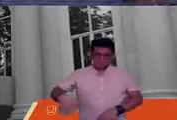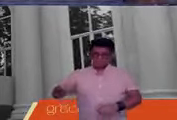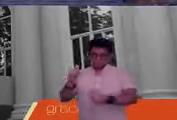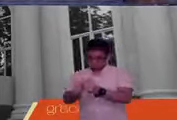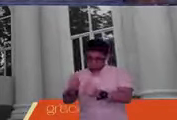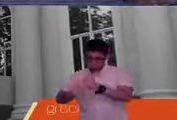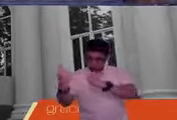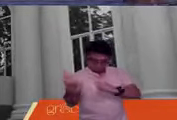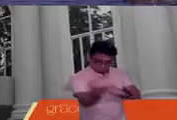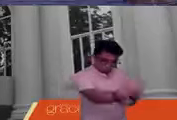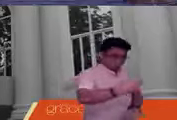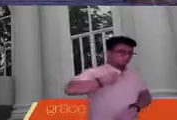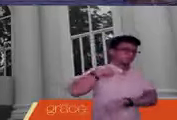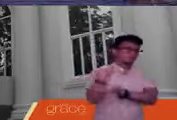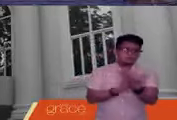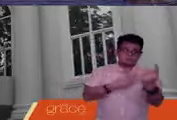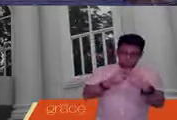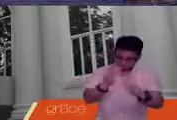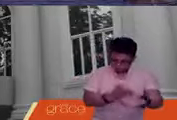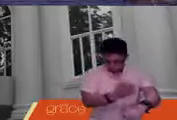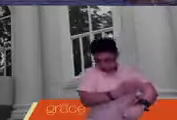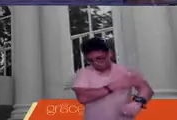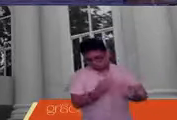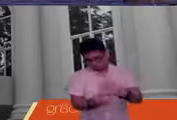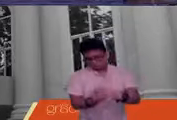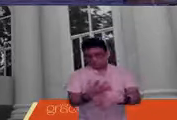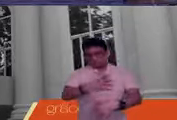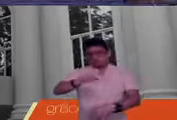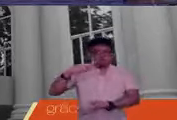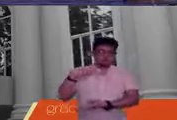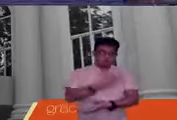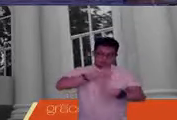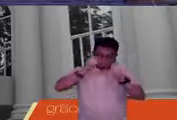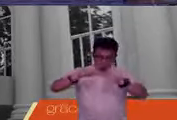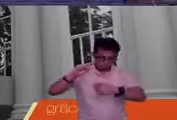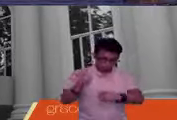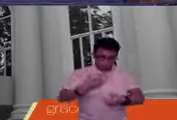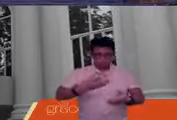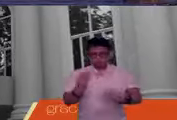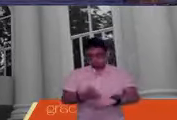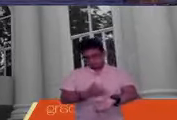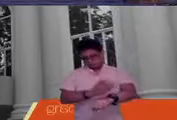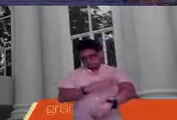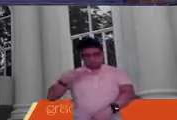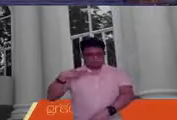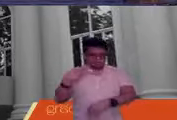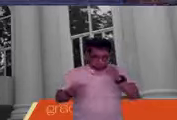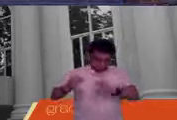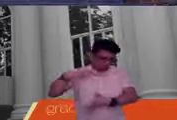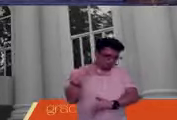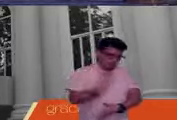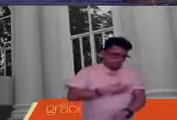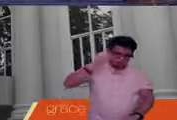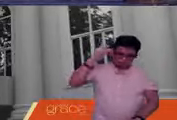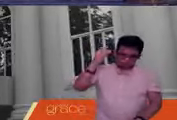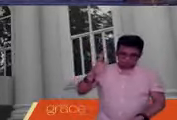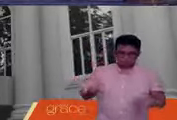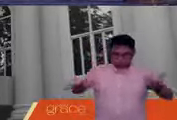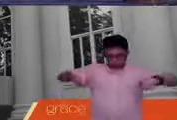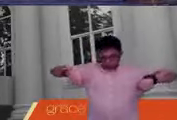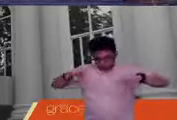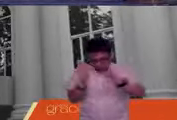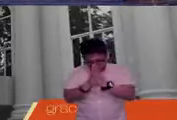each and every one of us to prosper. And we can only prosper if we understand. Let